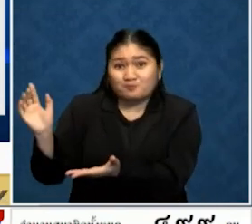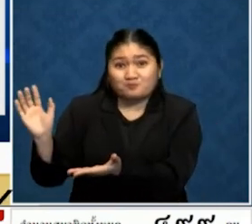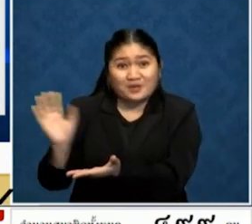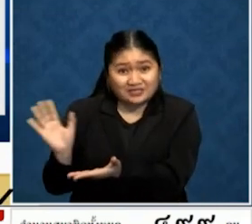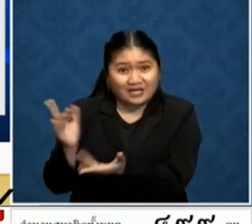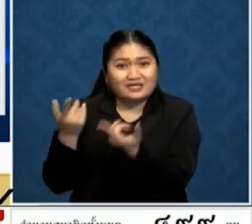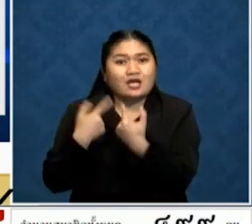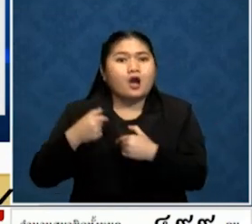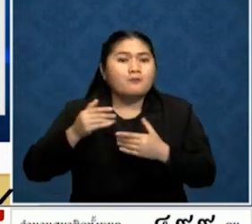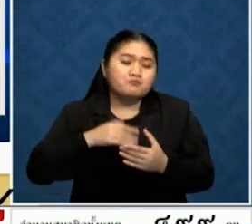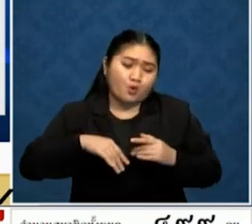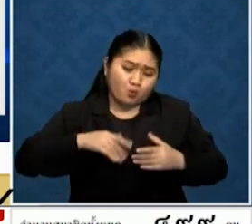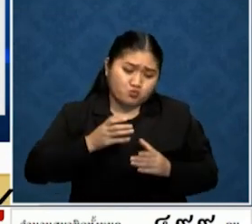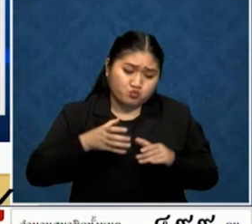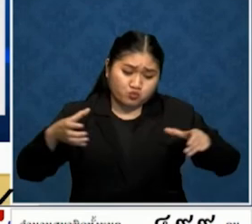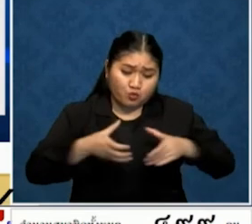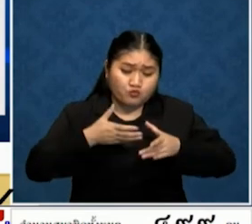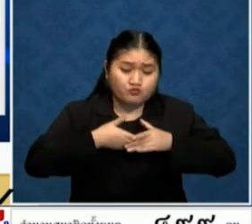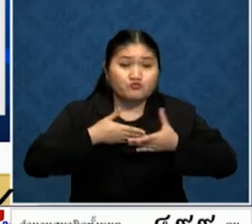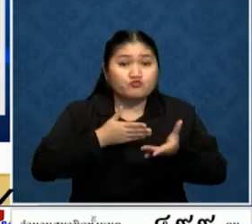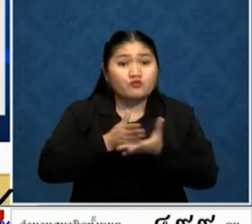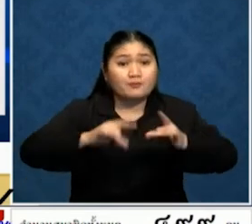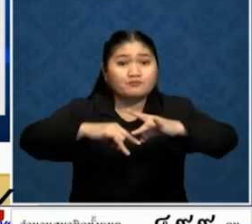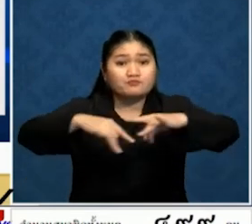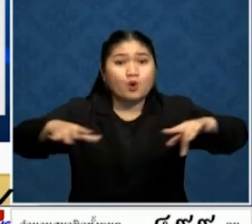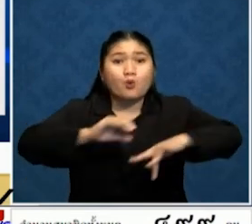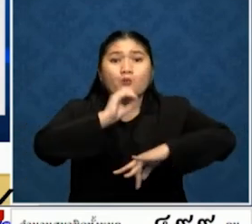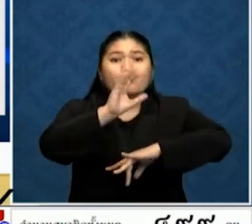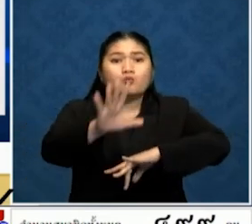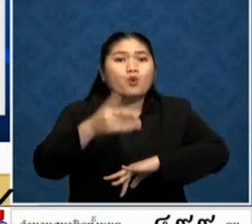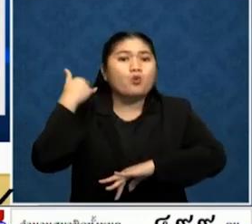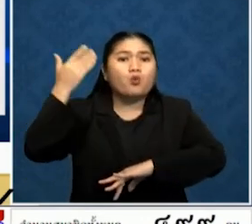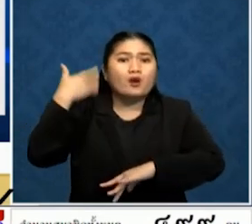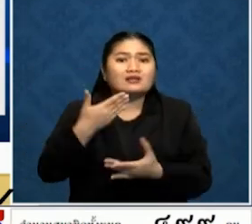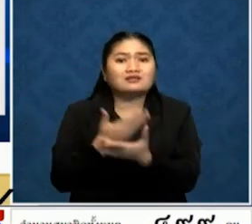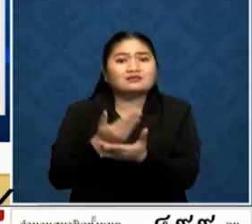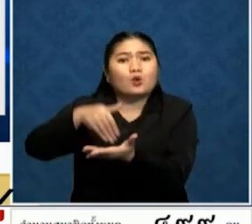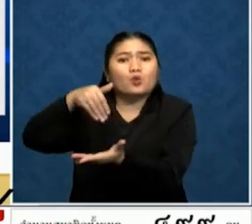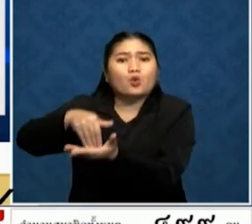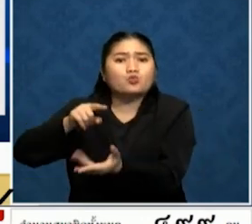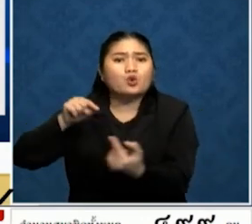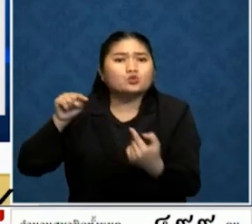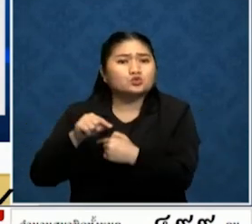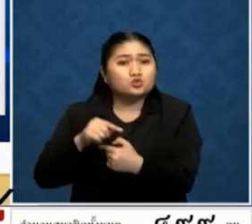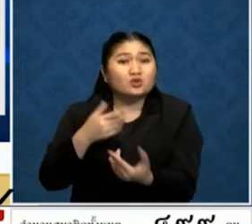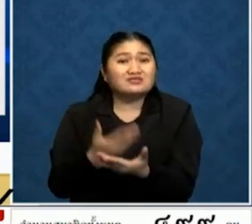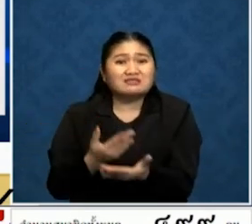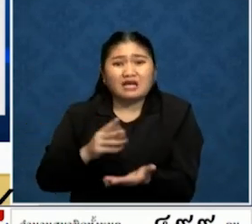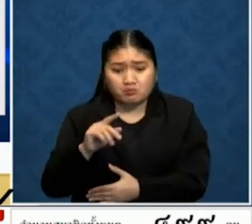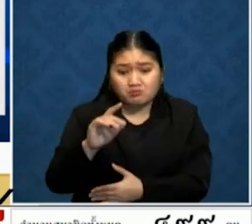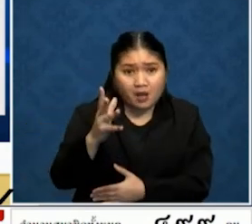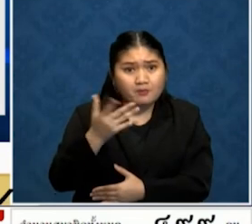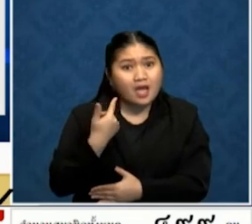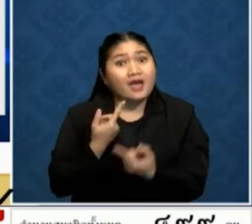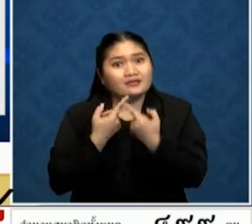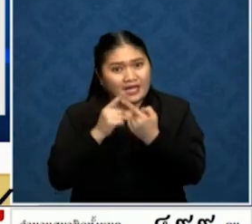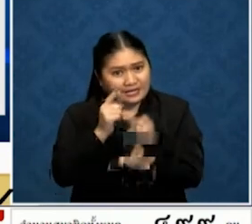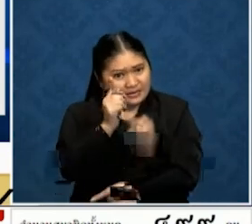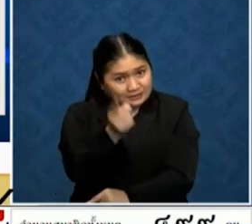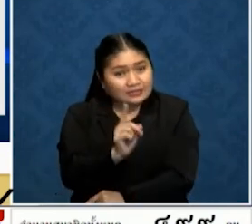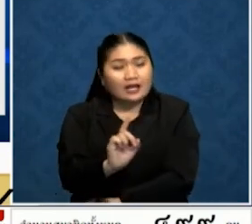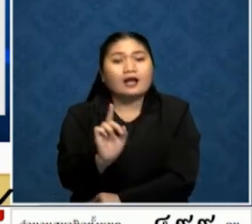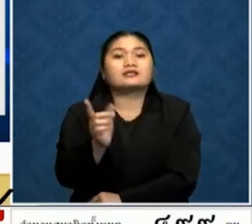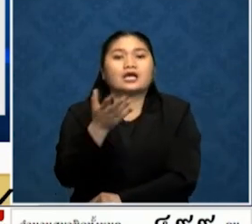ที่พรรคฝ่ายค้านอาจจะเคยพูดว่าการใช้งบประมาณงบกลางนั้นเป็นการตีงบเปล่านะคะจริงๆ